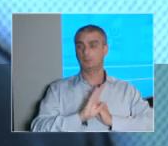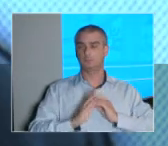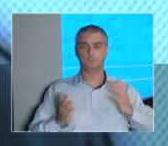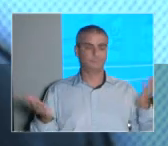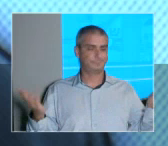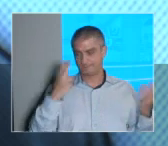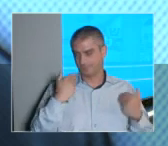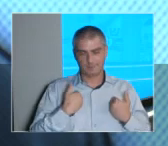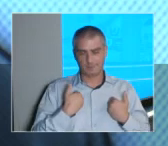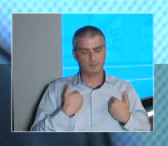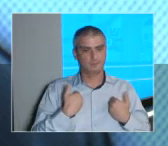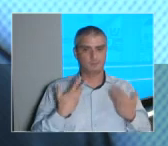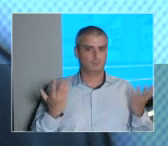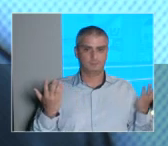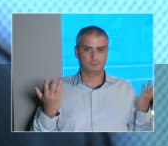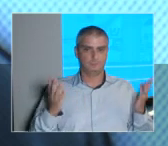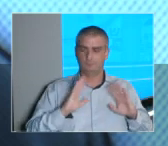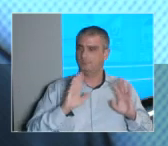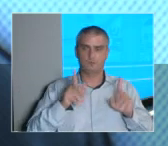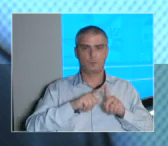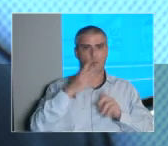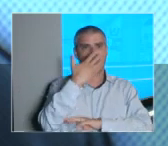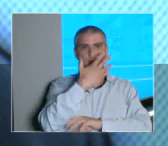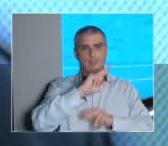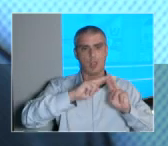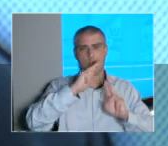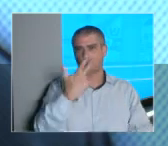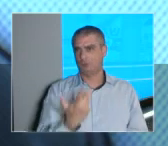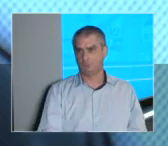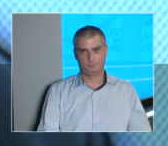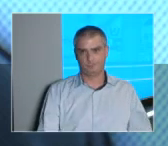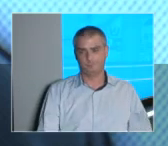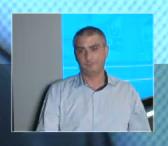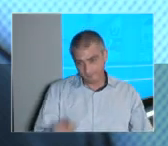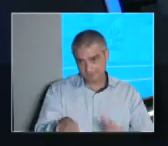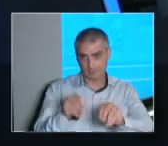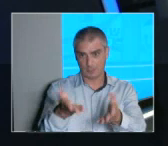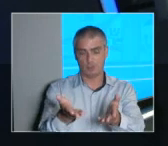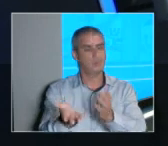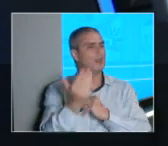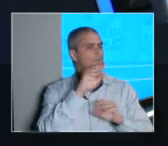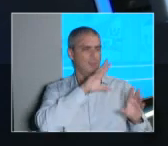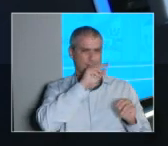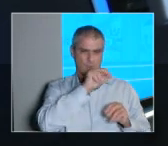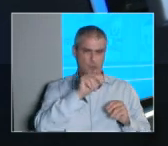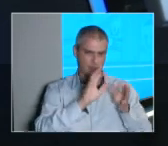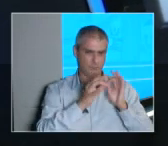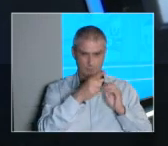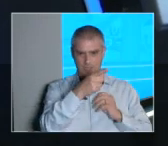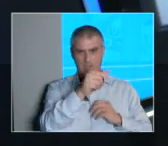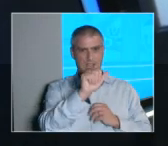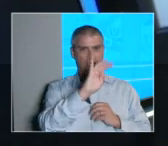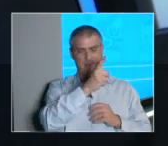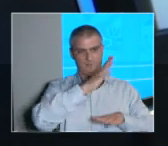זה בעיניי ישראל הופכת למדינה, לרפובליקת בננות. זה לא היה אף פעם. ועל זה הבחירות. אוקיי. לפני הנושא המשפטי, שזה אבי גם כפרקליט